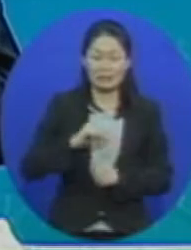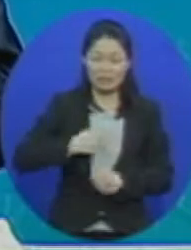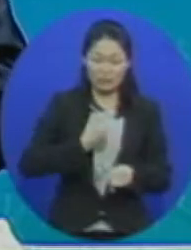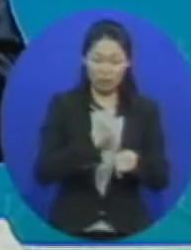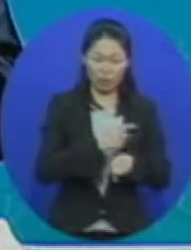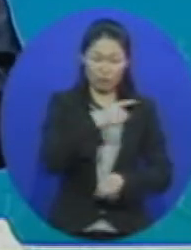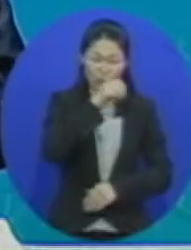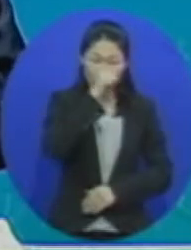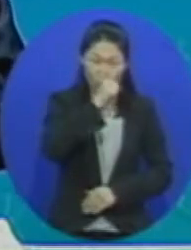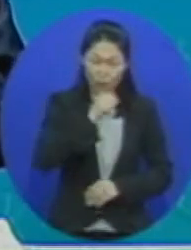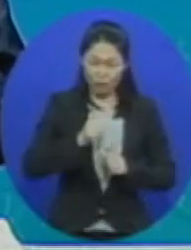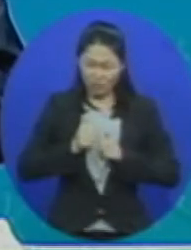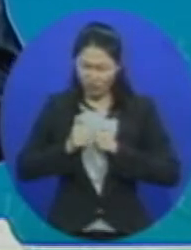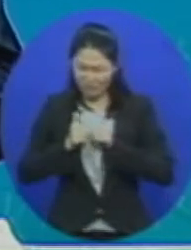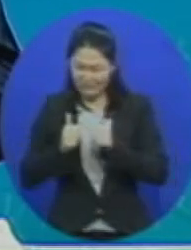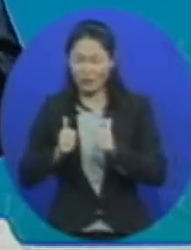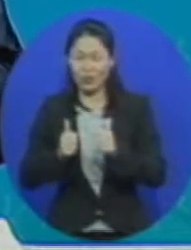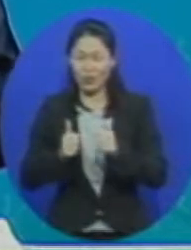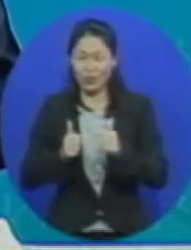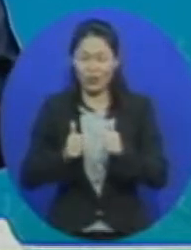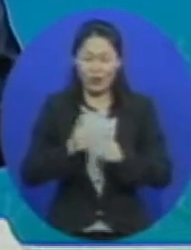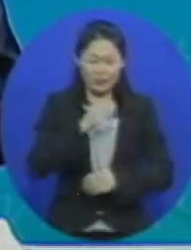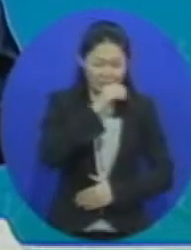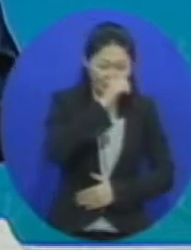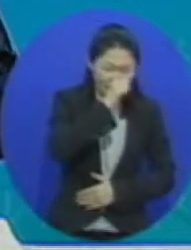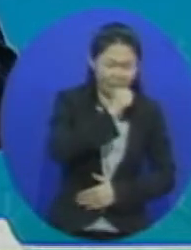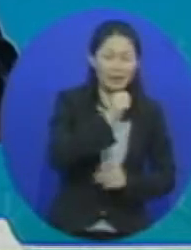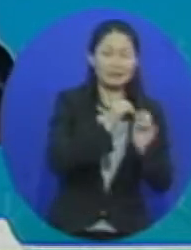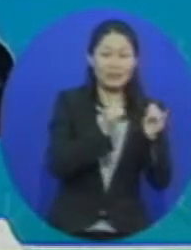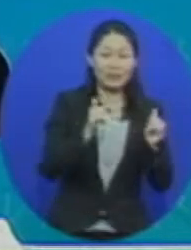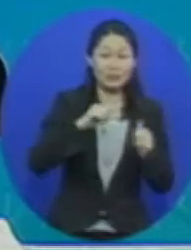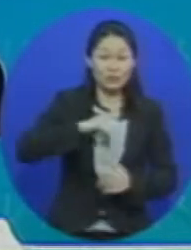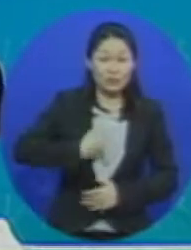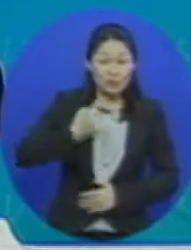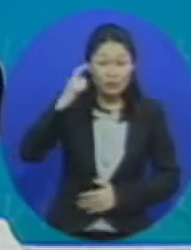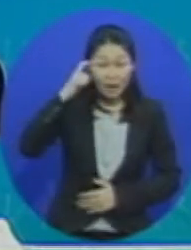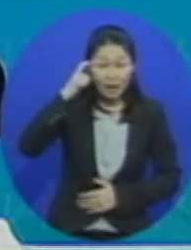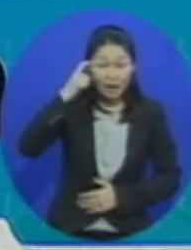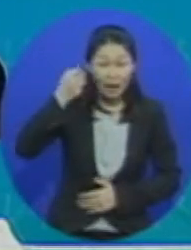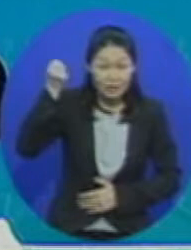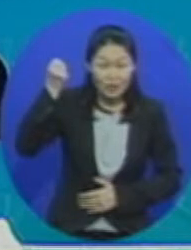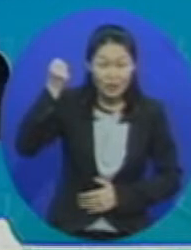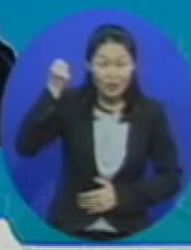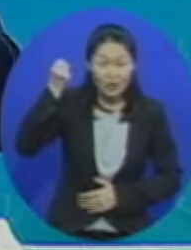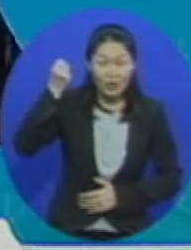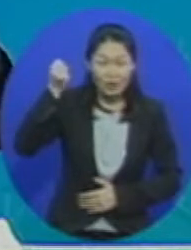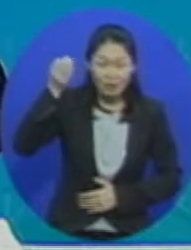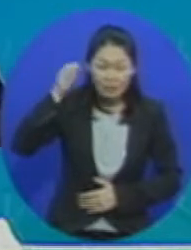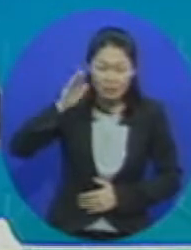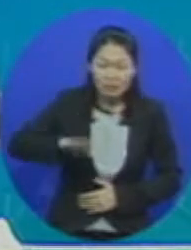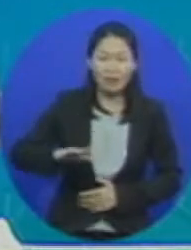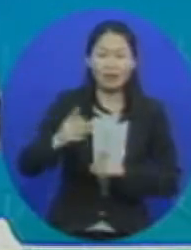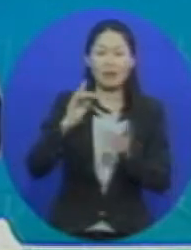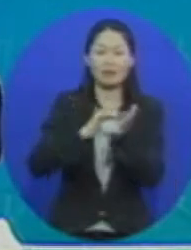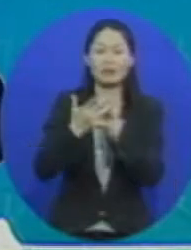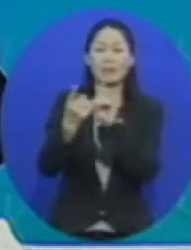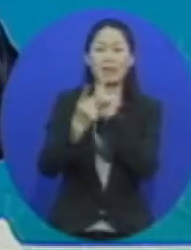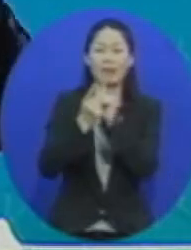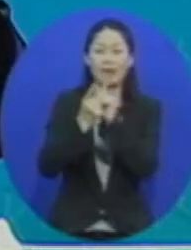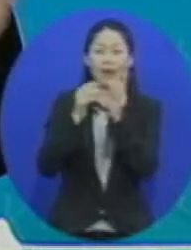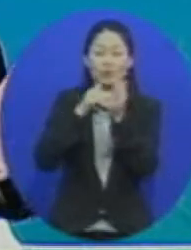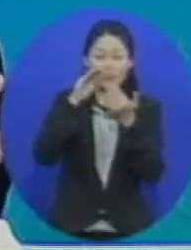좋고 또 성실하고 또 착했던 사람이라고 스스로 생각하던 사람도 예수님 만나고 보면